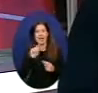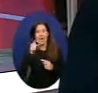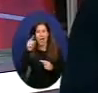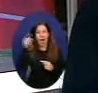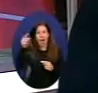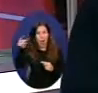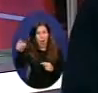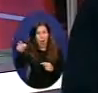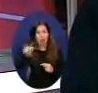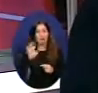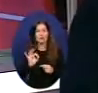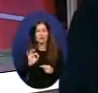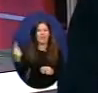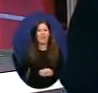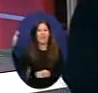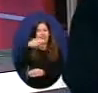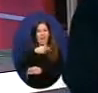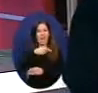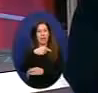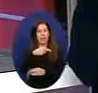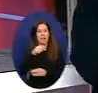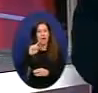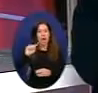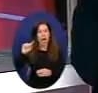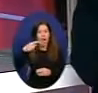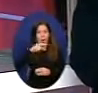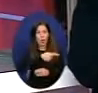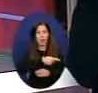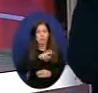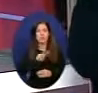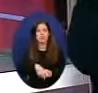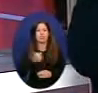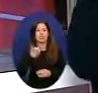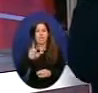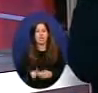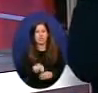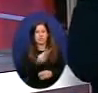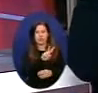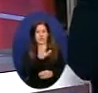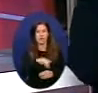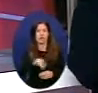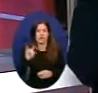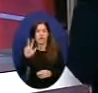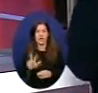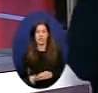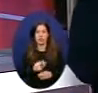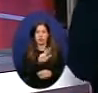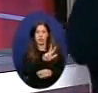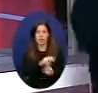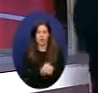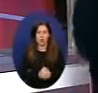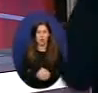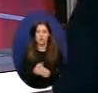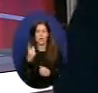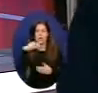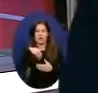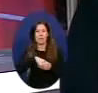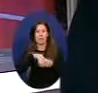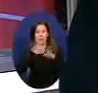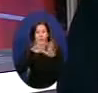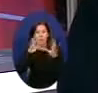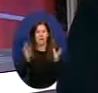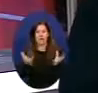לטפל בטילים שמגיעים מרחוק, יש לנו גם ח2 וגם ח3, אחד בתוך האטמוספירה נגיד עדיין, ואחד כבר